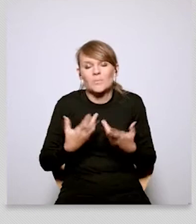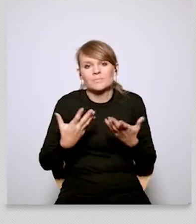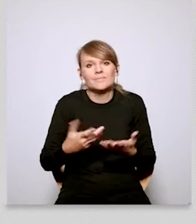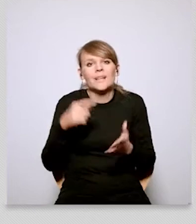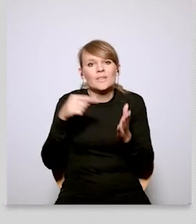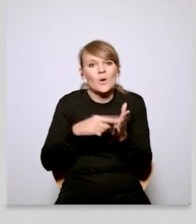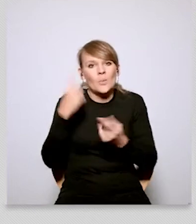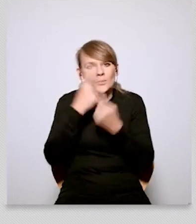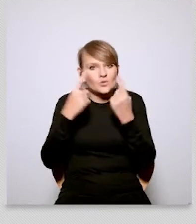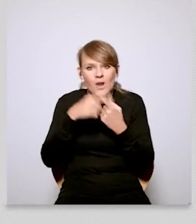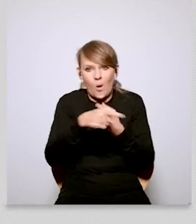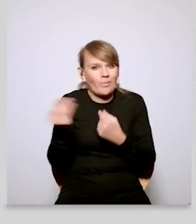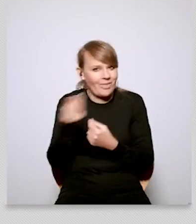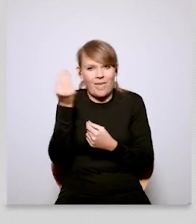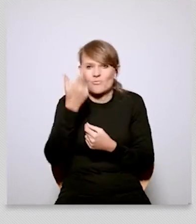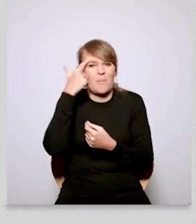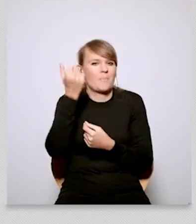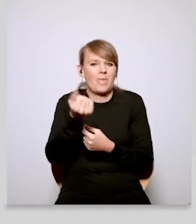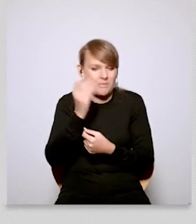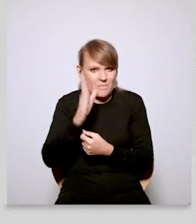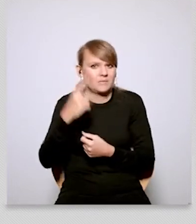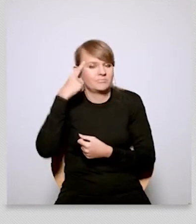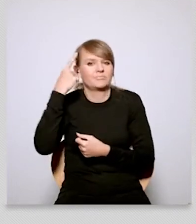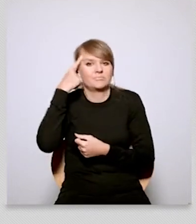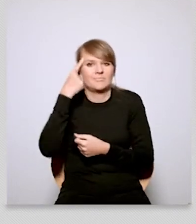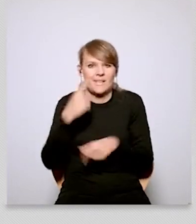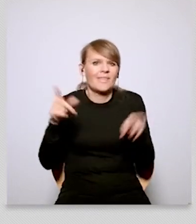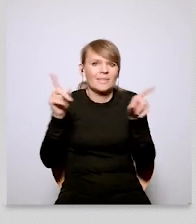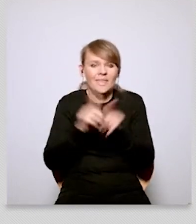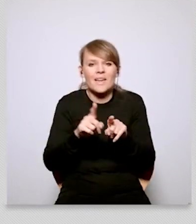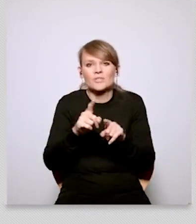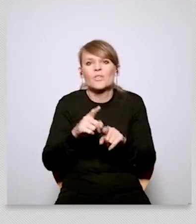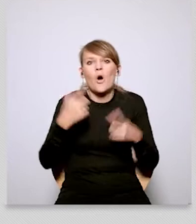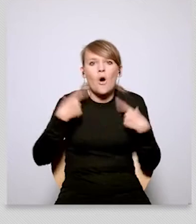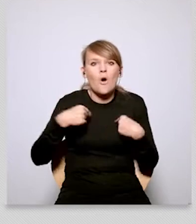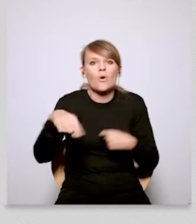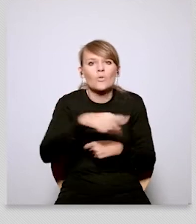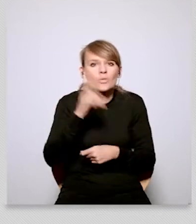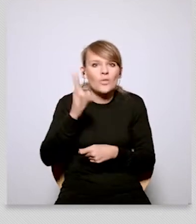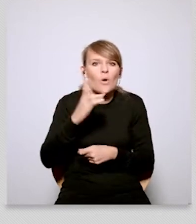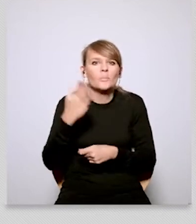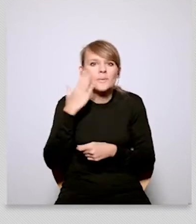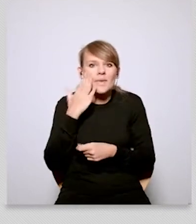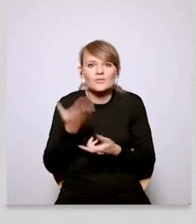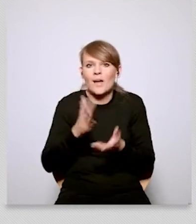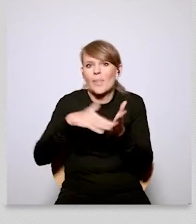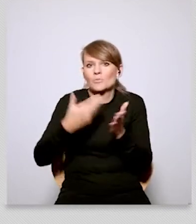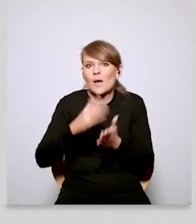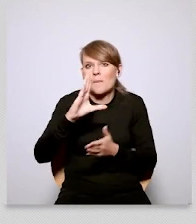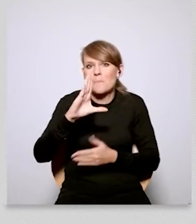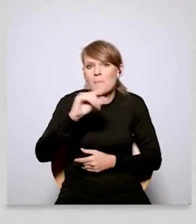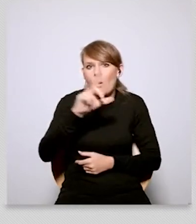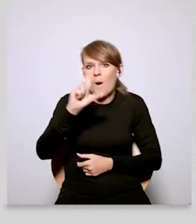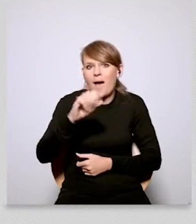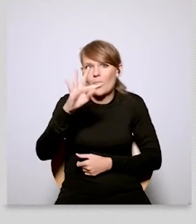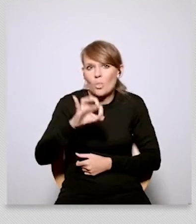dosyć, wydaje mi się, ich wieża pamięć, która się cały czas będzie odbijała i ona się też, myślę, że ona też wie w pamięci osób, które mieszkają chociażby w takich miejscowościach jak Bełchatów, gdzie całe